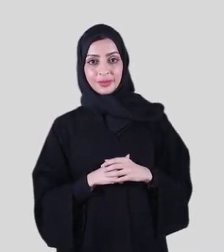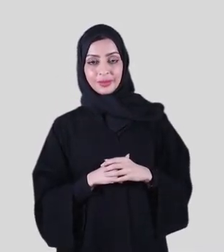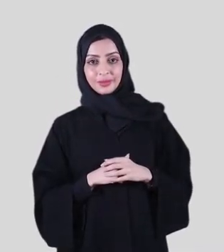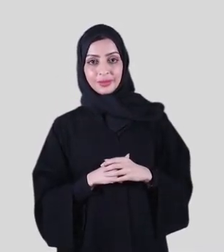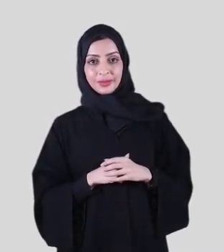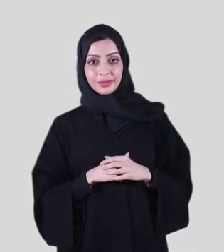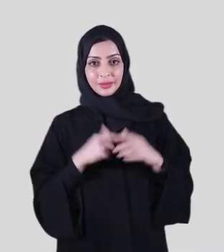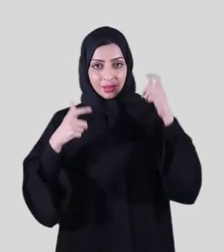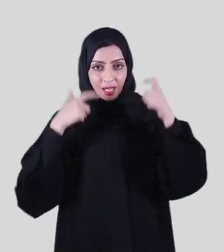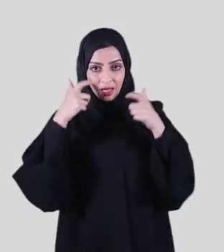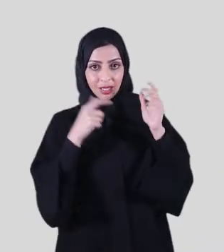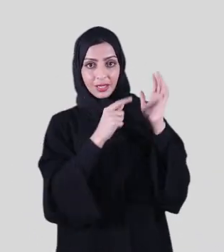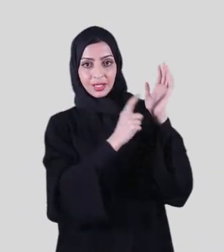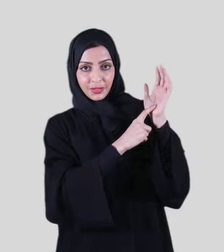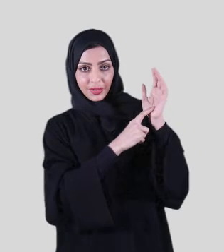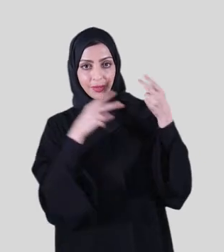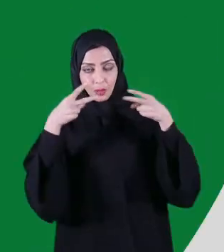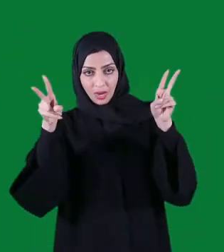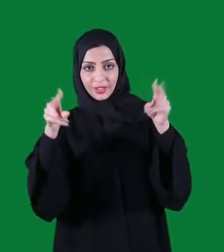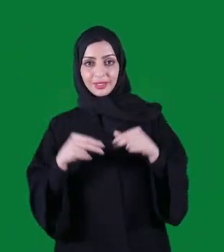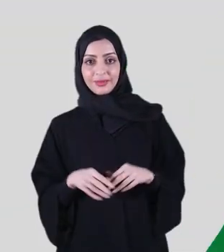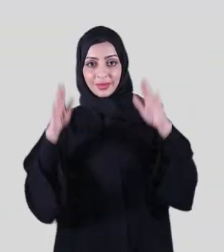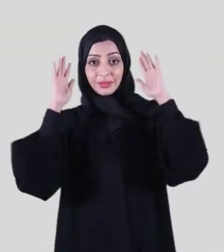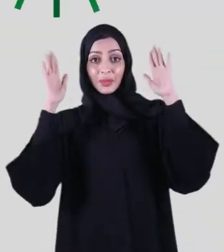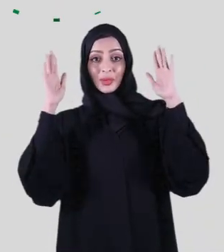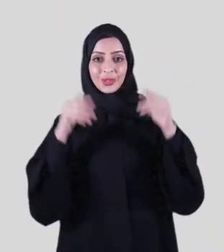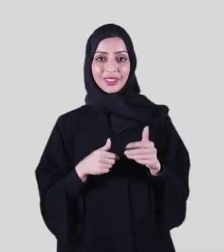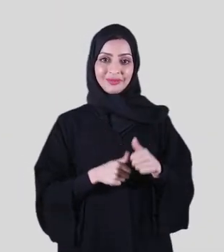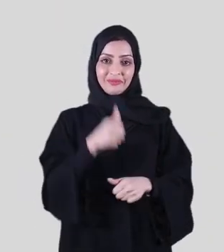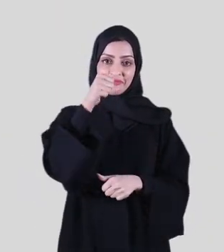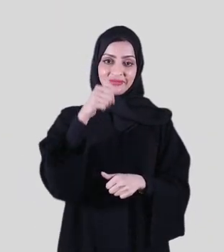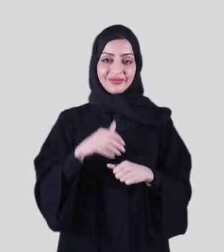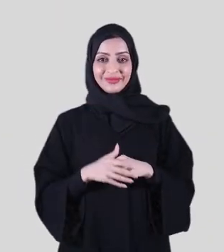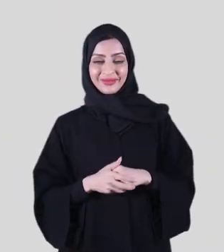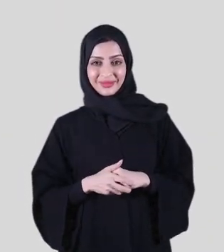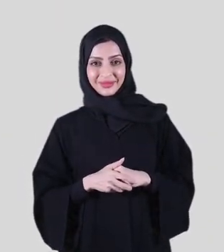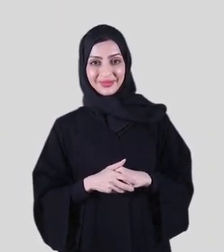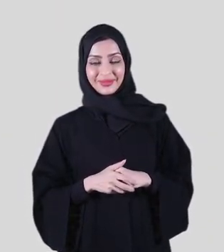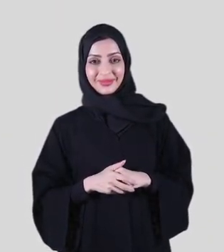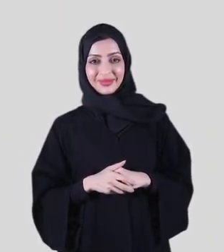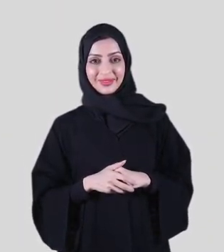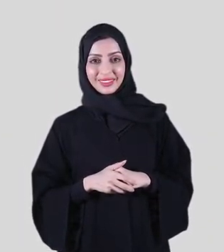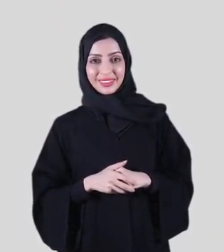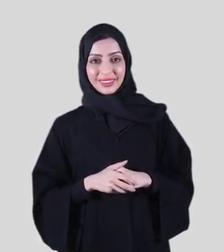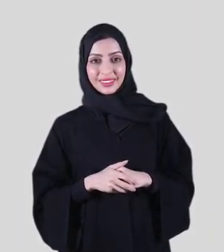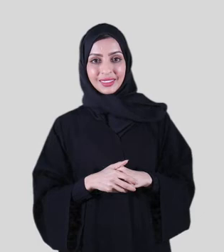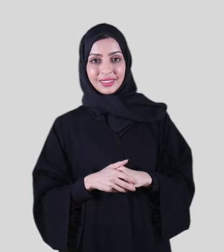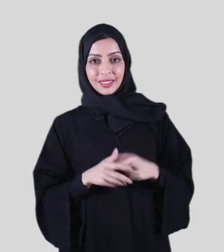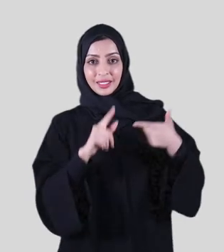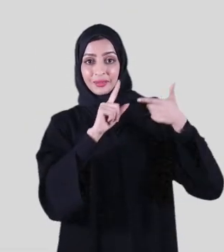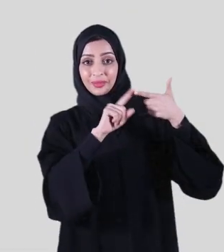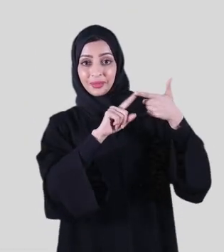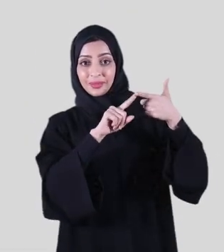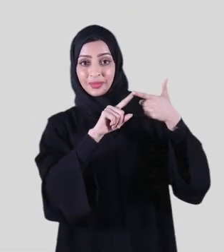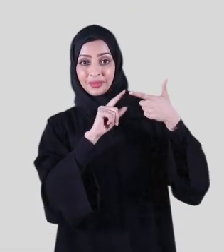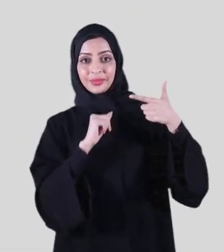لأغراض التحقق واضغط Confirm. تهانينا، تمت عملية الدفع بنجاح.